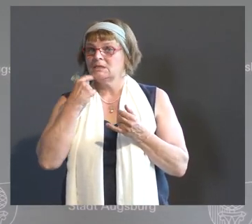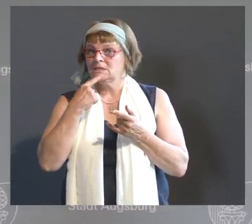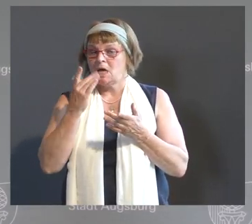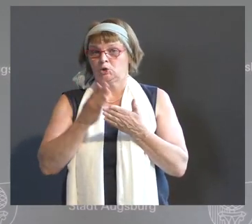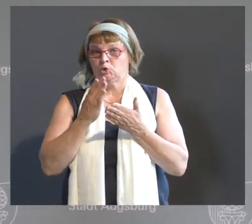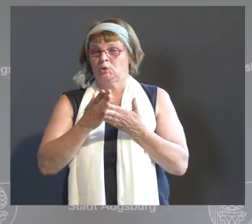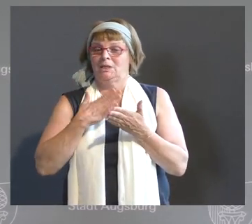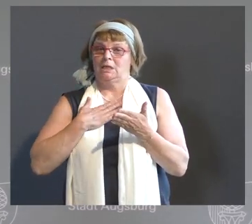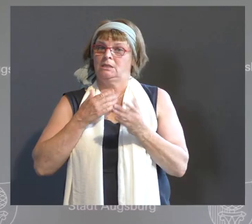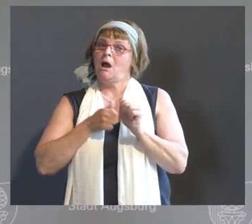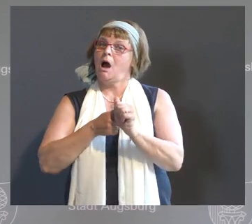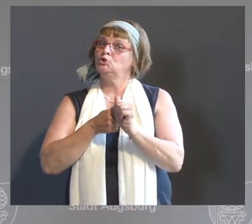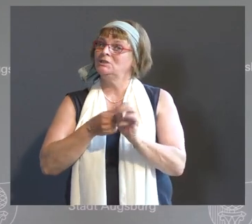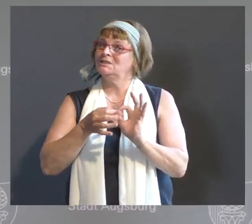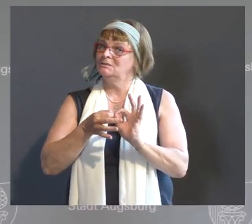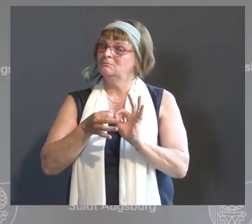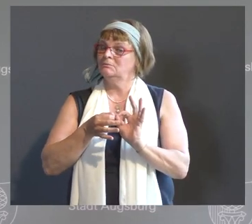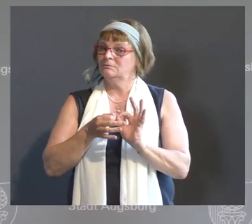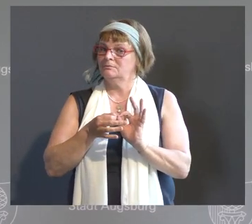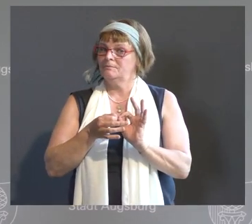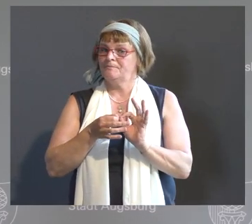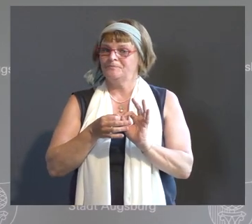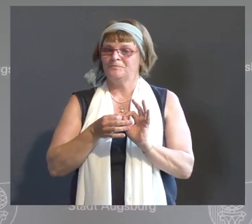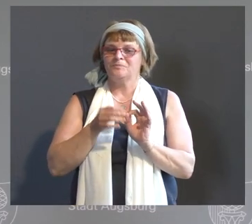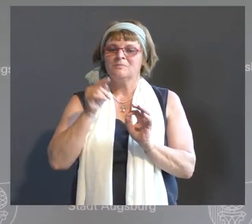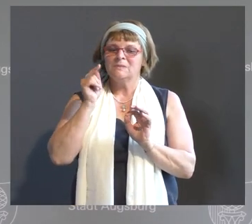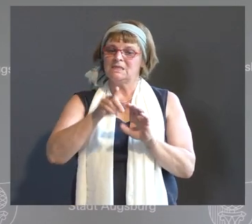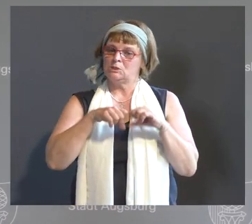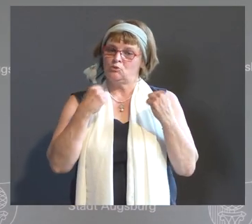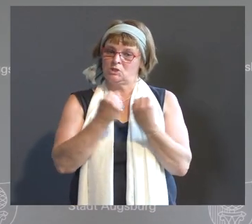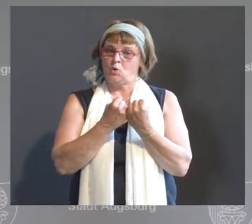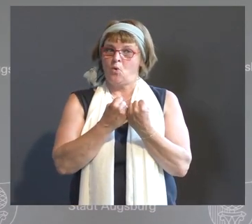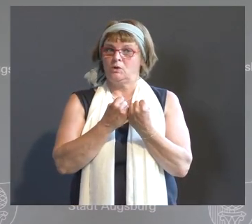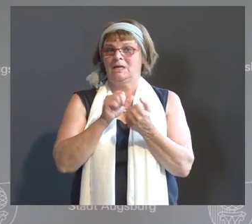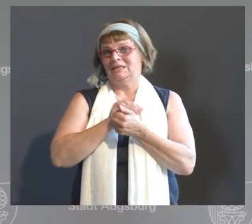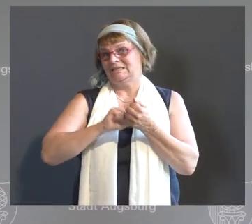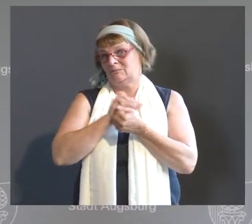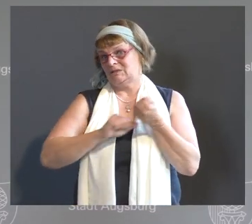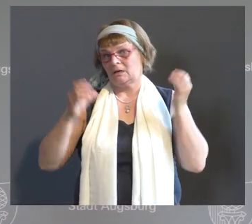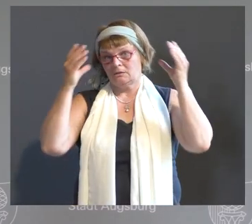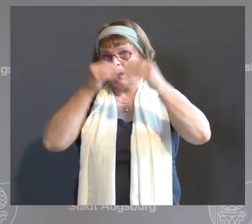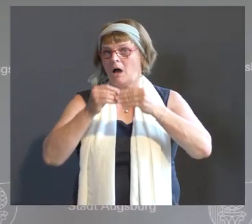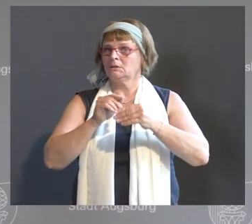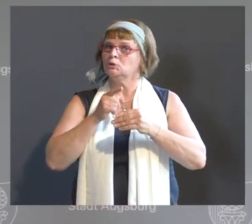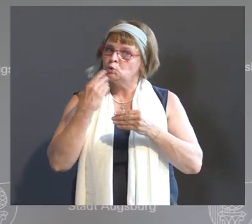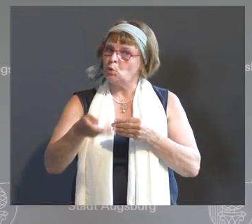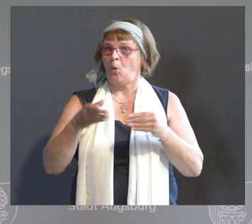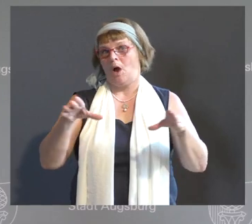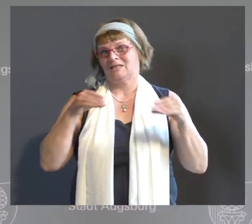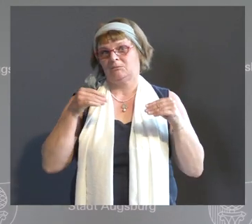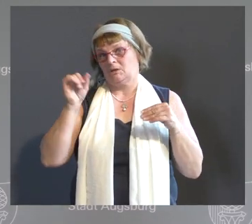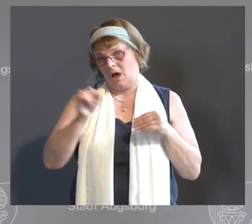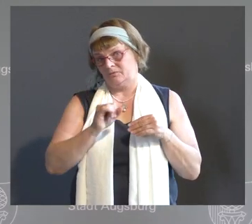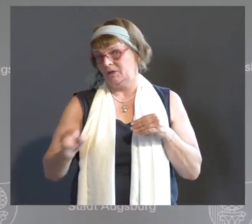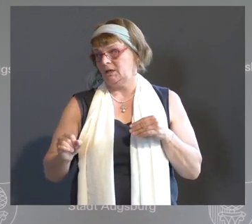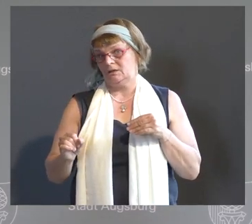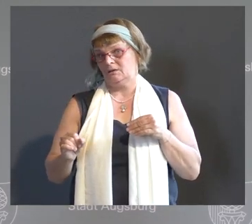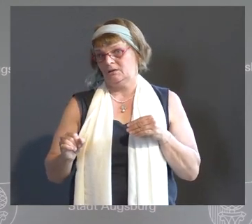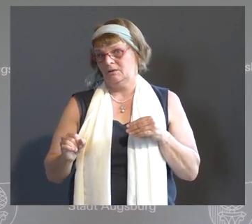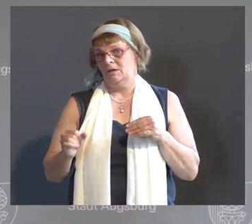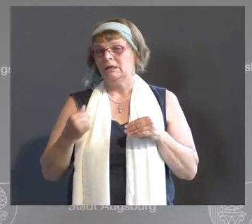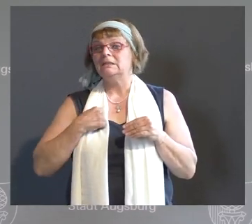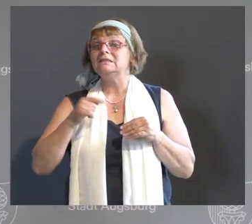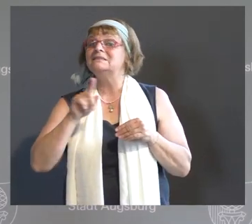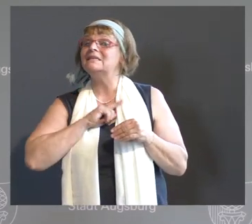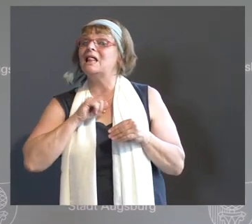Innenstadt, insbesondere am Herkulesbrunnen, beobachtet haben, war absolut inakzeptabel. Und ich kann das nicht nur vom Hörensagen behaupten, sondern ich war